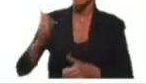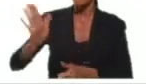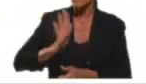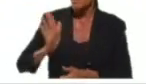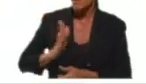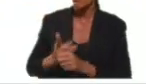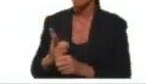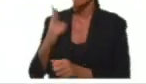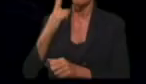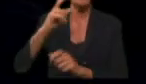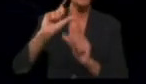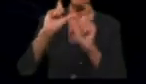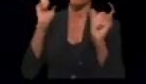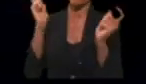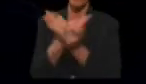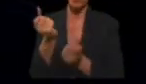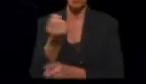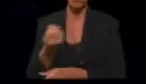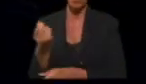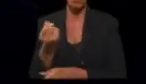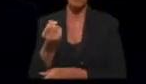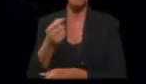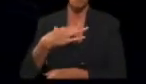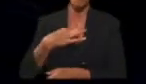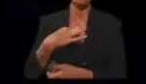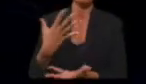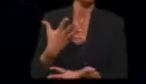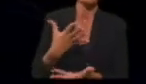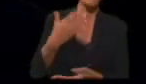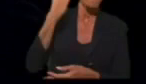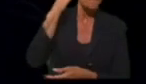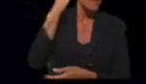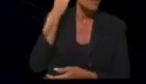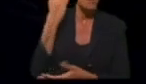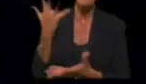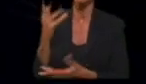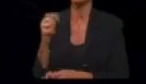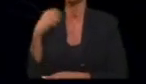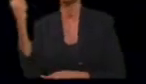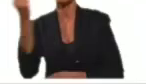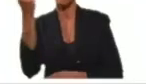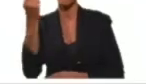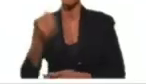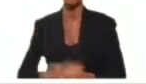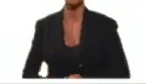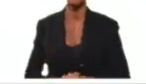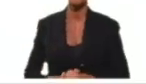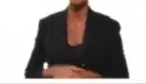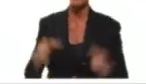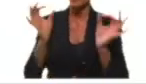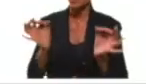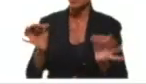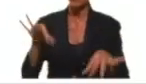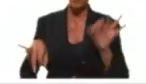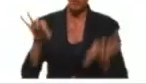dla wszystkich jego użytkowników bez względu na to, gdzie mieszkają i dokąd chcą dojechać. Podczas dzisiejszego forum, tak jak